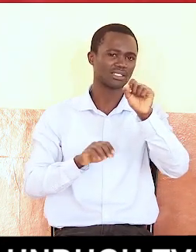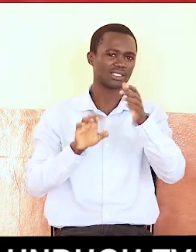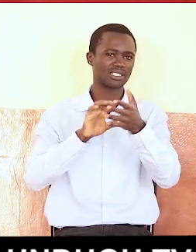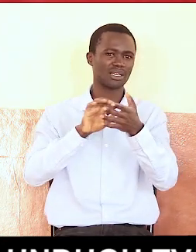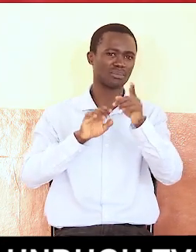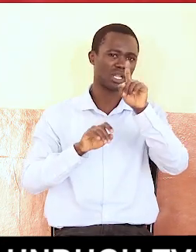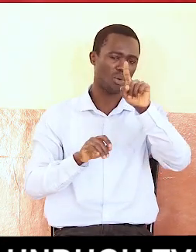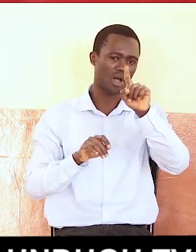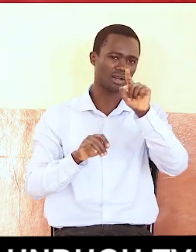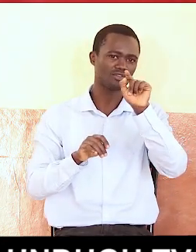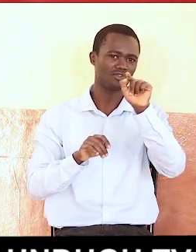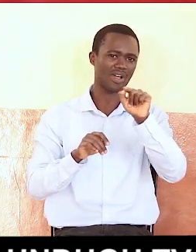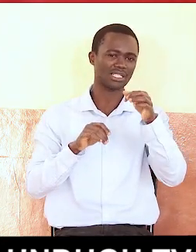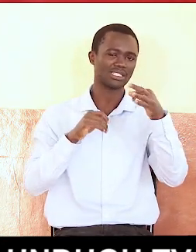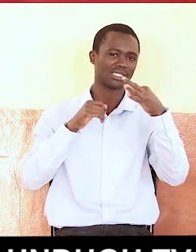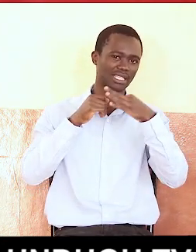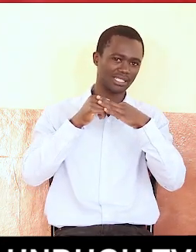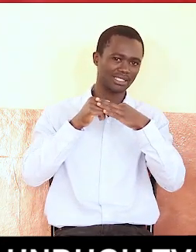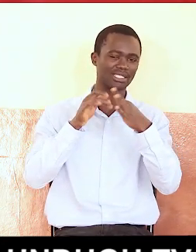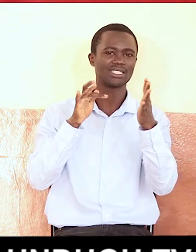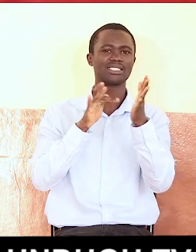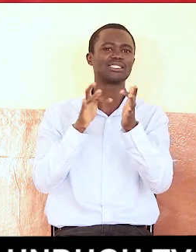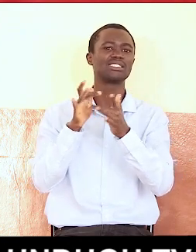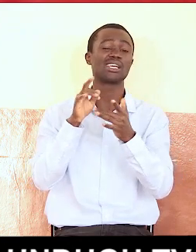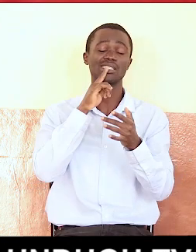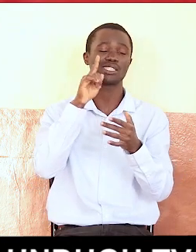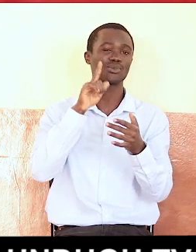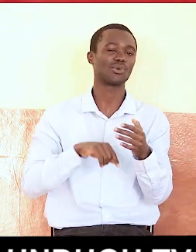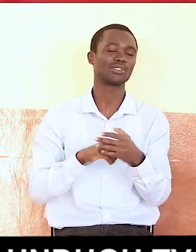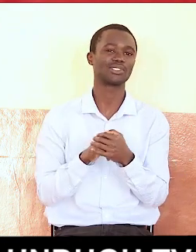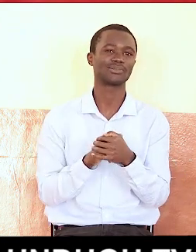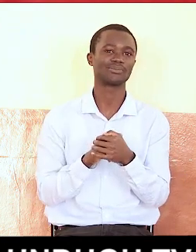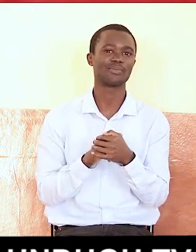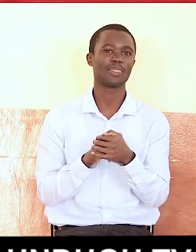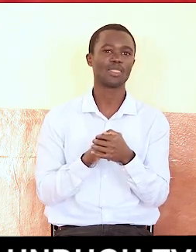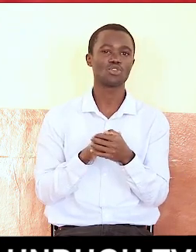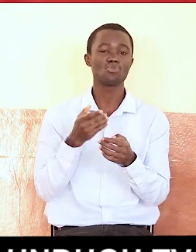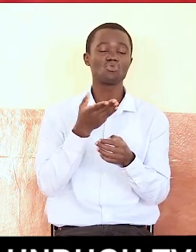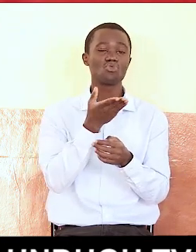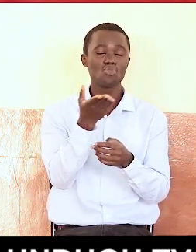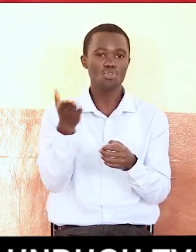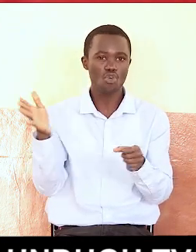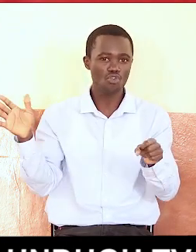kwanza mstari wa 8, Yesu aliwaambia